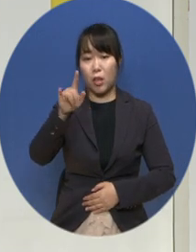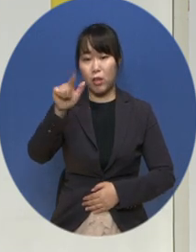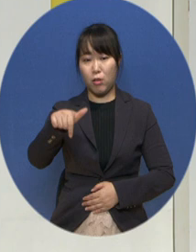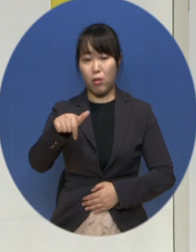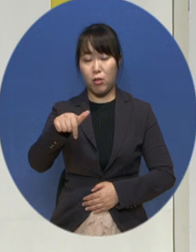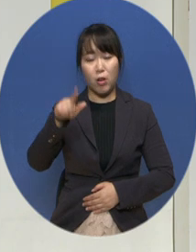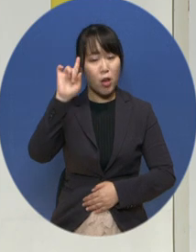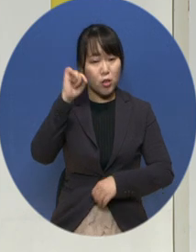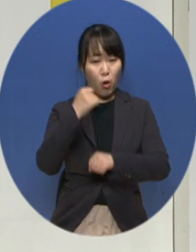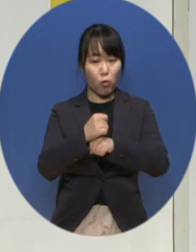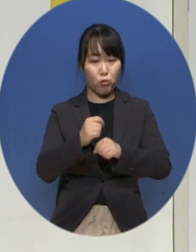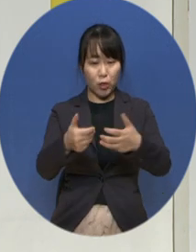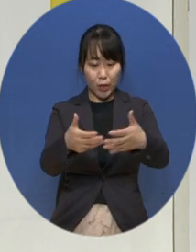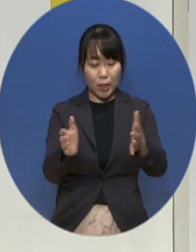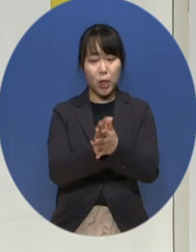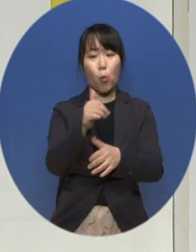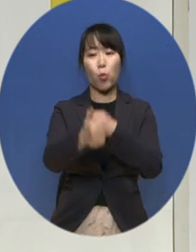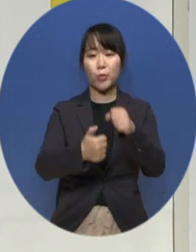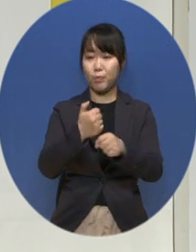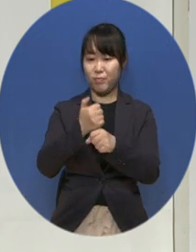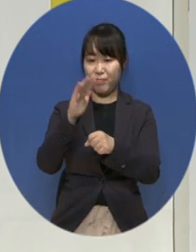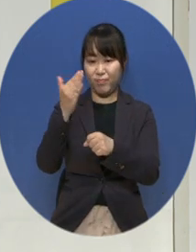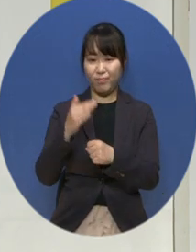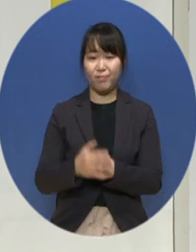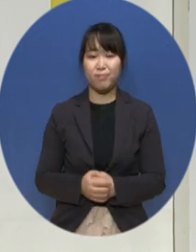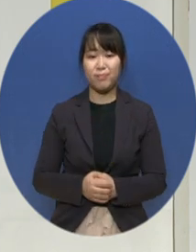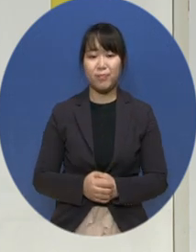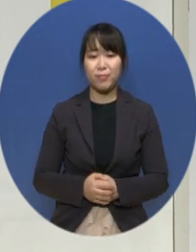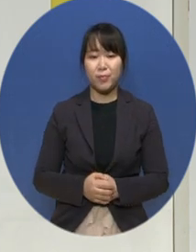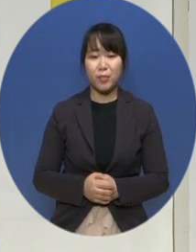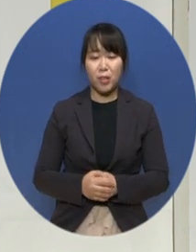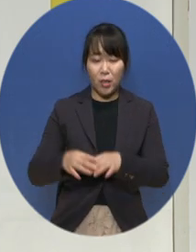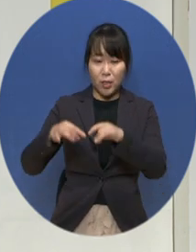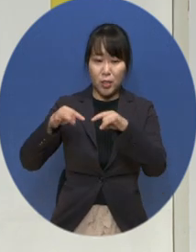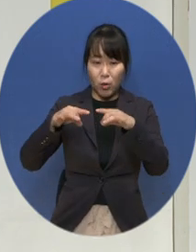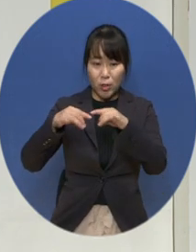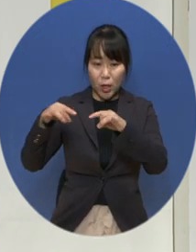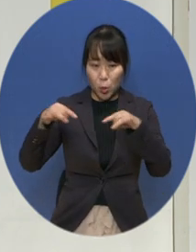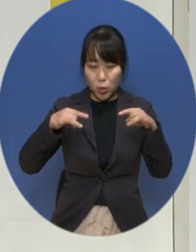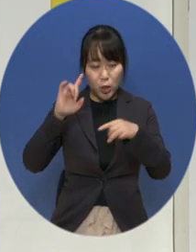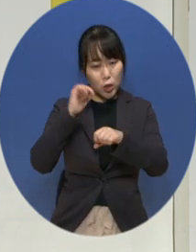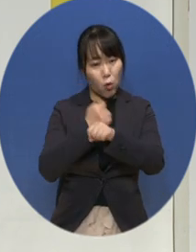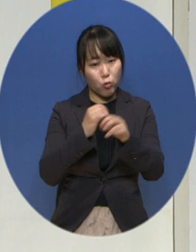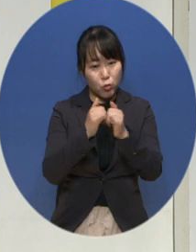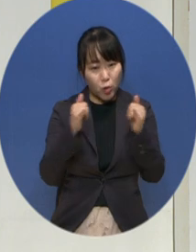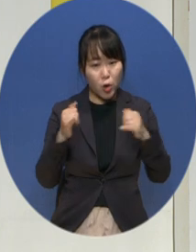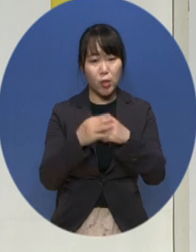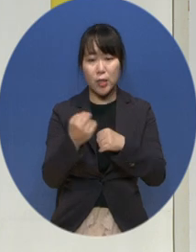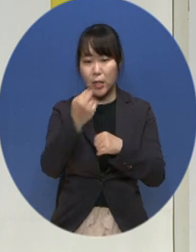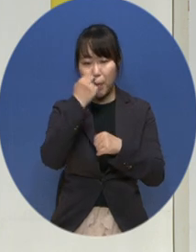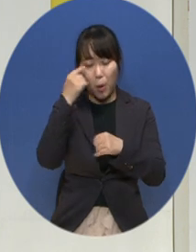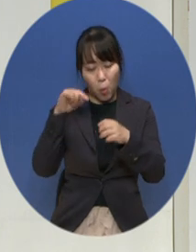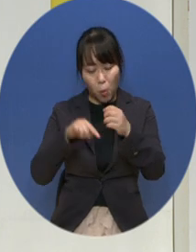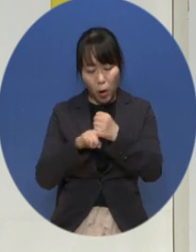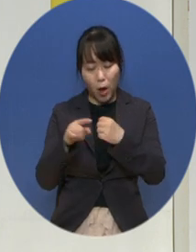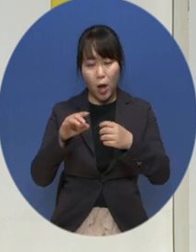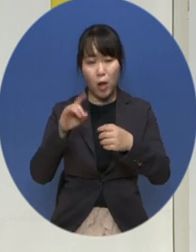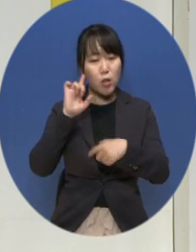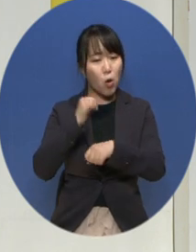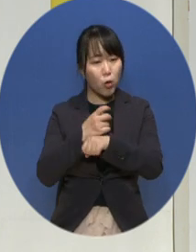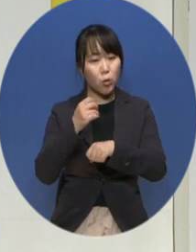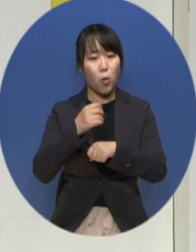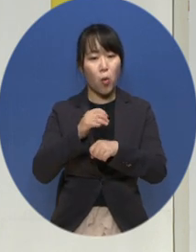50년 됐거든요 봐서 그렇게 됐나 예 뭐 현대통신 연구원도 있구요 생각 보험연구원 있구요 항공우주